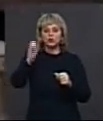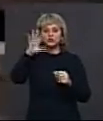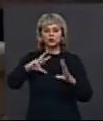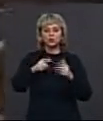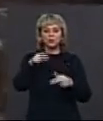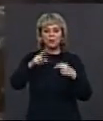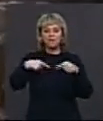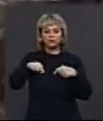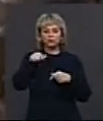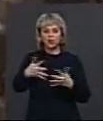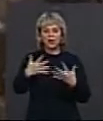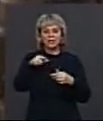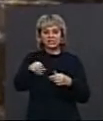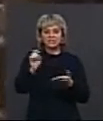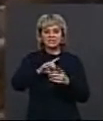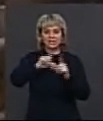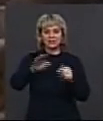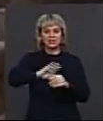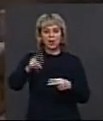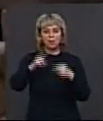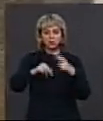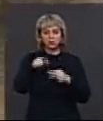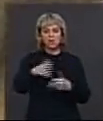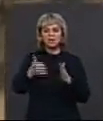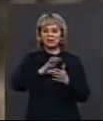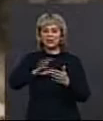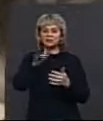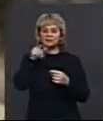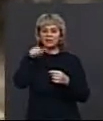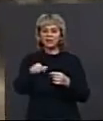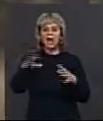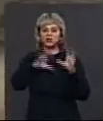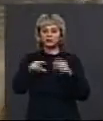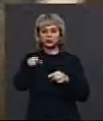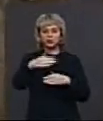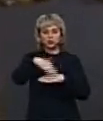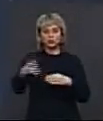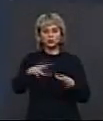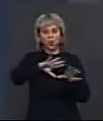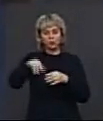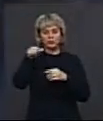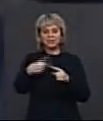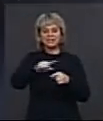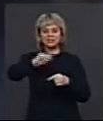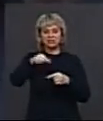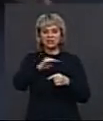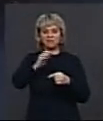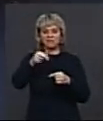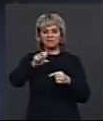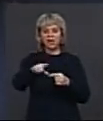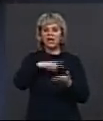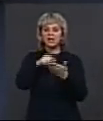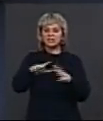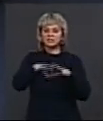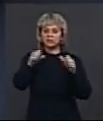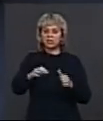чемпионату мира по футболу, конечно, центр не построить. Не хватит времени. А животных с улиц нужно убрать. Этого требует ФИФА.